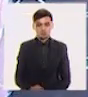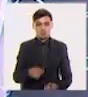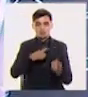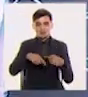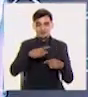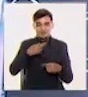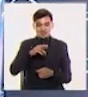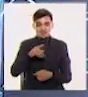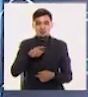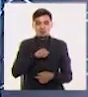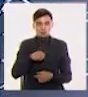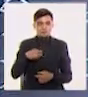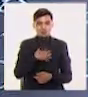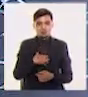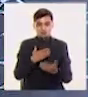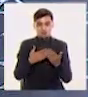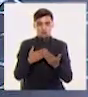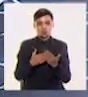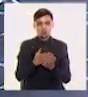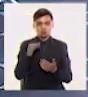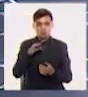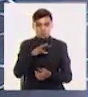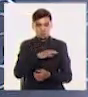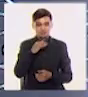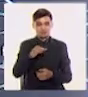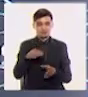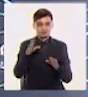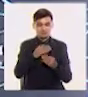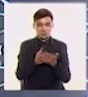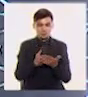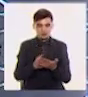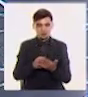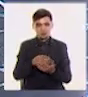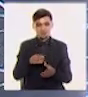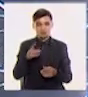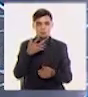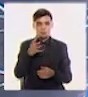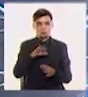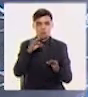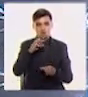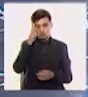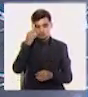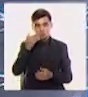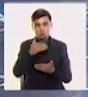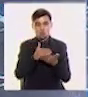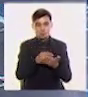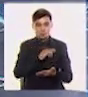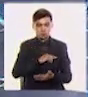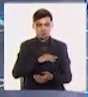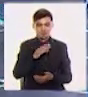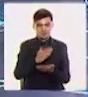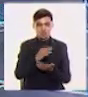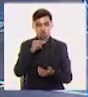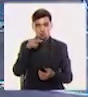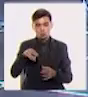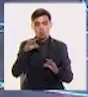Кәсіпкерлер үшін аса маңызды ақпарат. Елімізде кәсіпкерлерге қолдау көрсететін 5 мемлекеттік бағдарлама жұмыс істеп тұр. Төтенше жағдайға